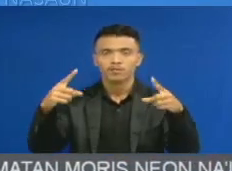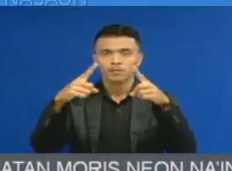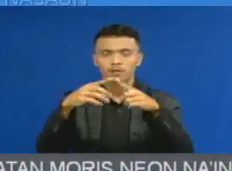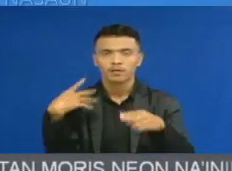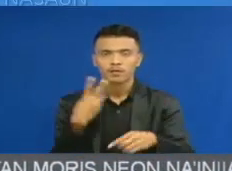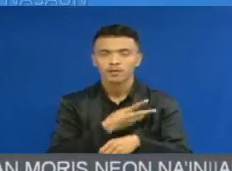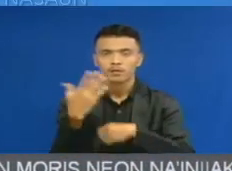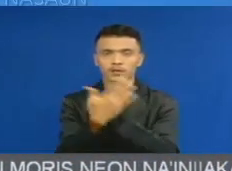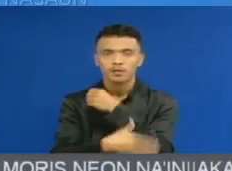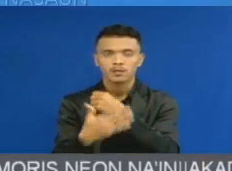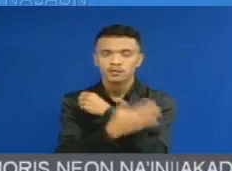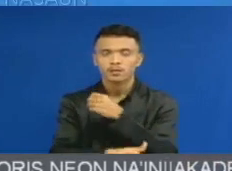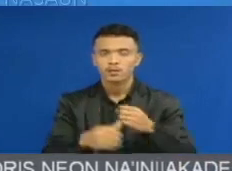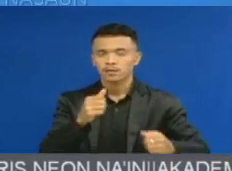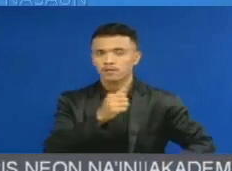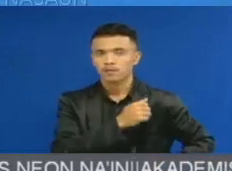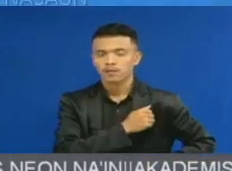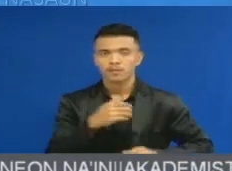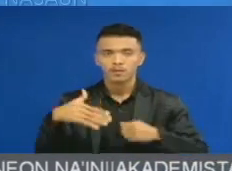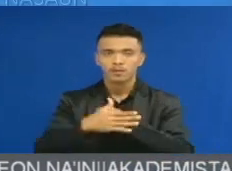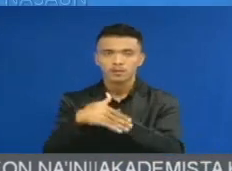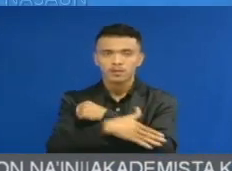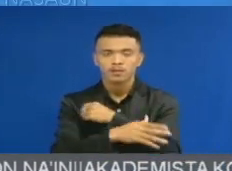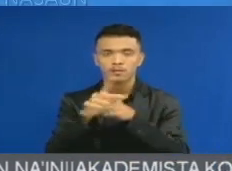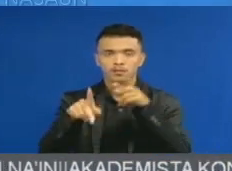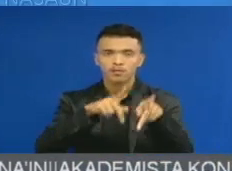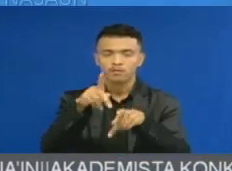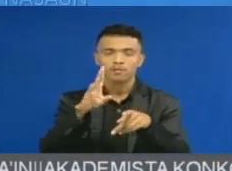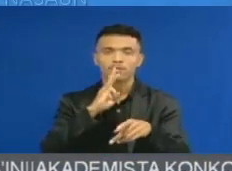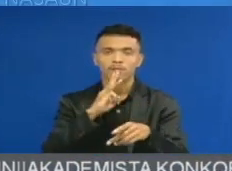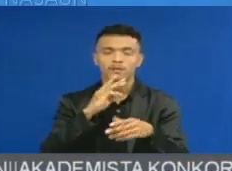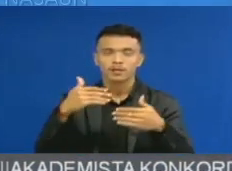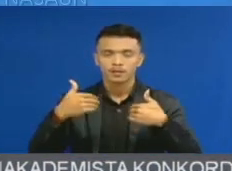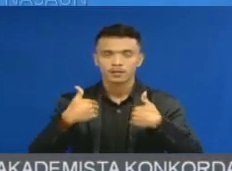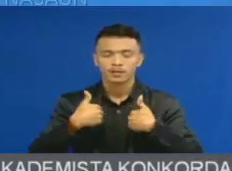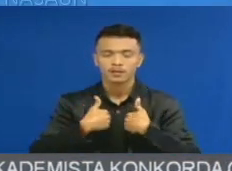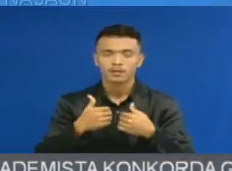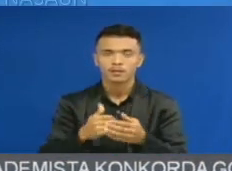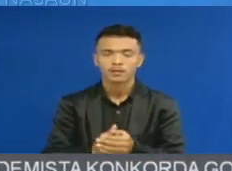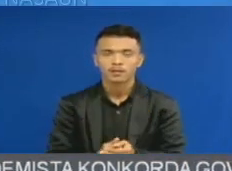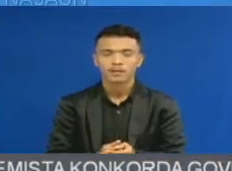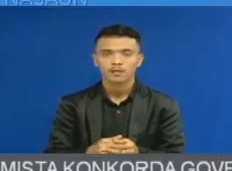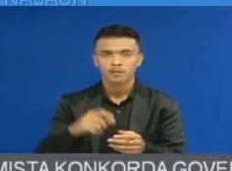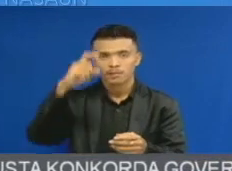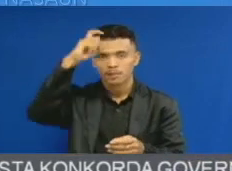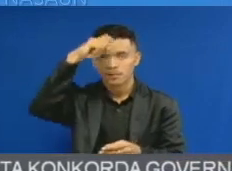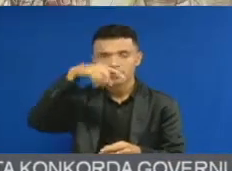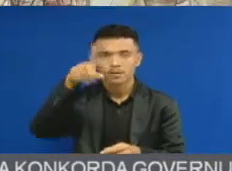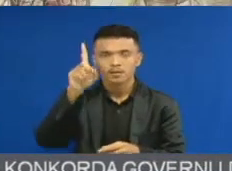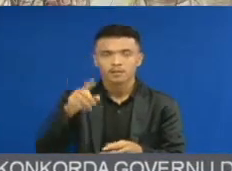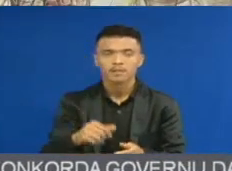rain. Valentil maka ikam povo mak be, ida ne iha integração ida, filosofia ida ne